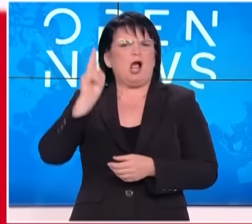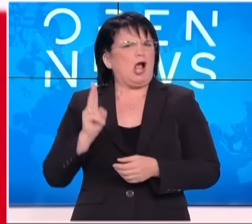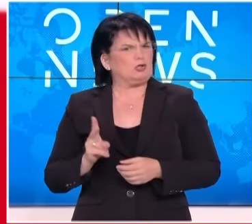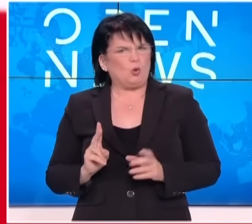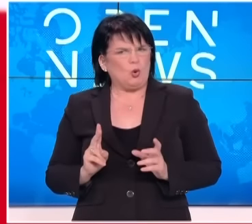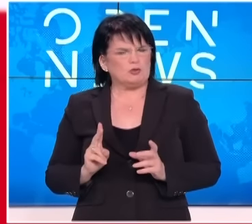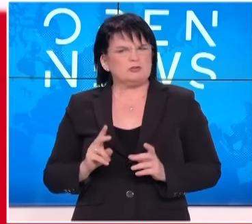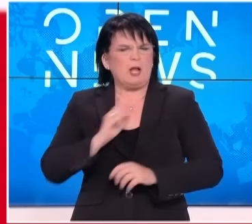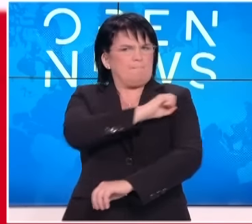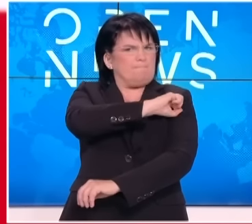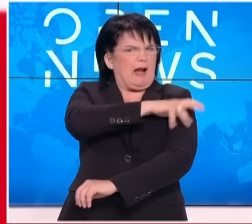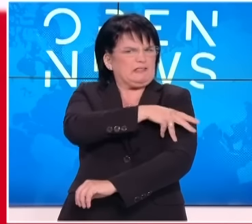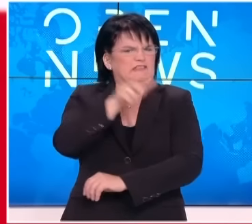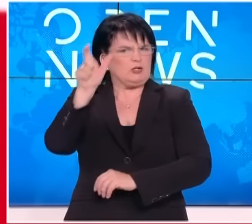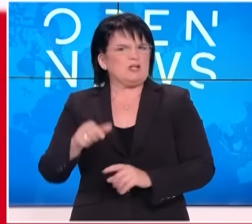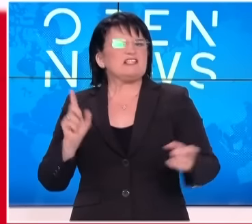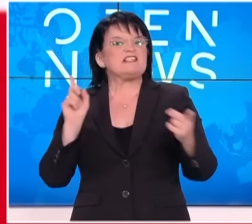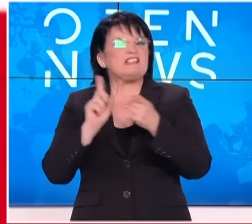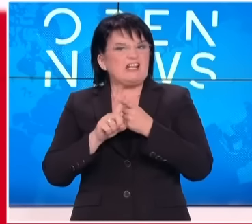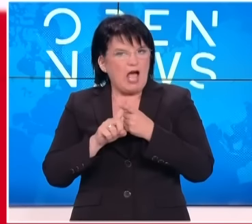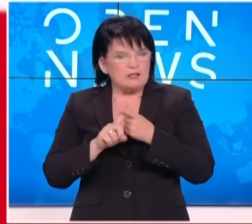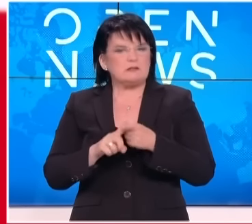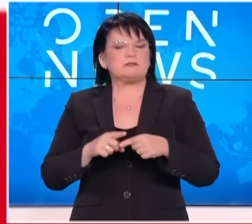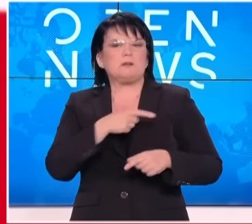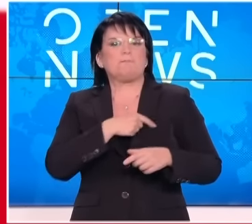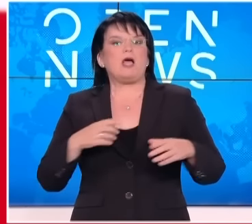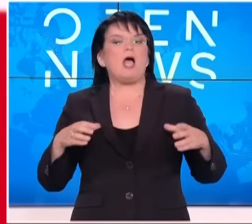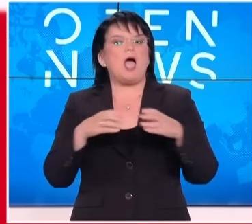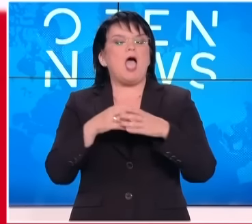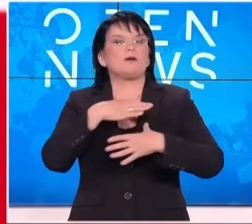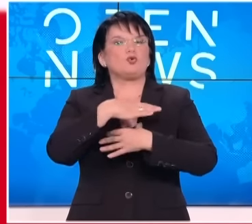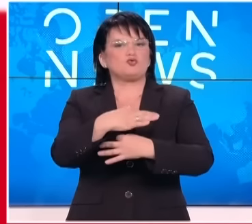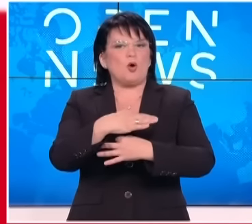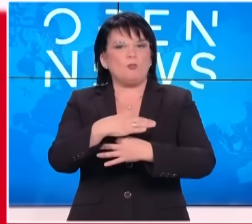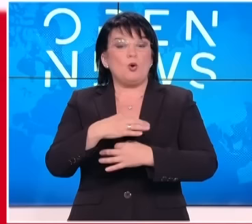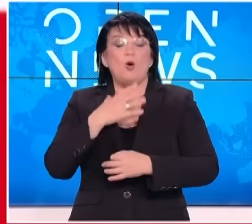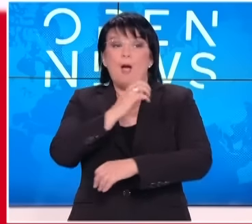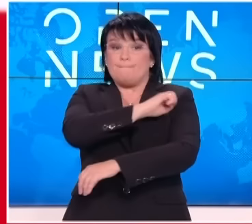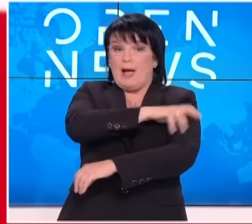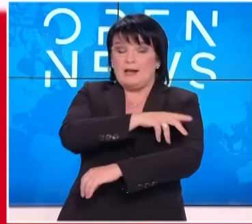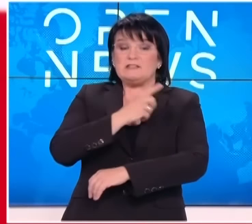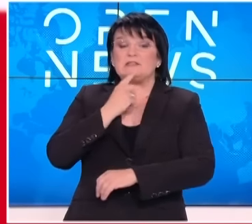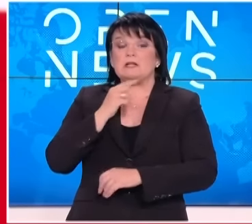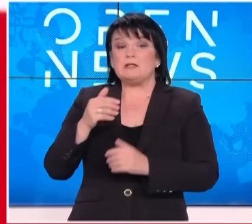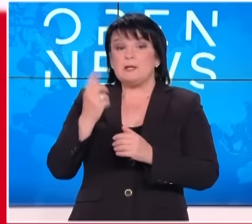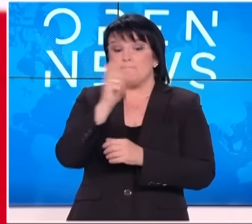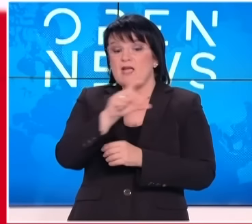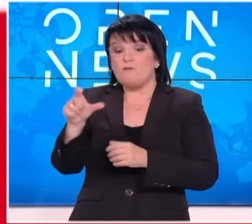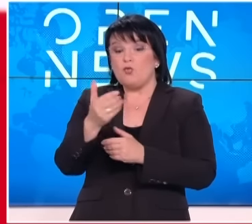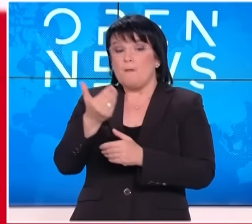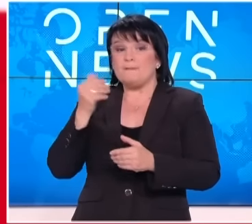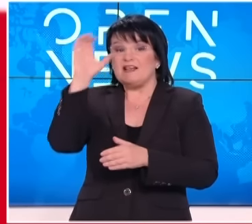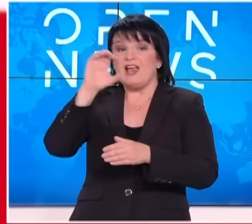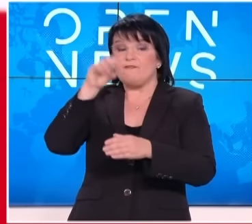παράδειγμα ότι πήγε στην παλαιστίνη και έκανε συ ν και με την παλαιστινιακή αρχή τον κατηγορήσατε γιατί πάει στην παλαιστίνη μία βδομάδα πριν